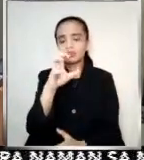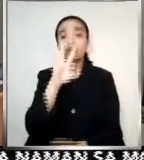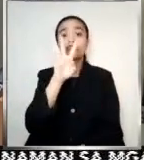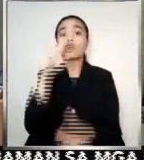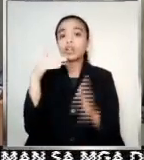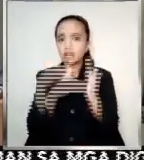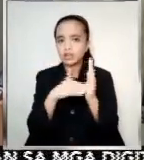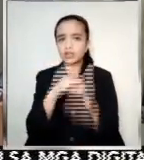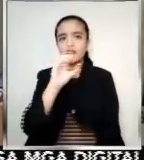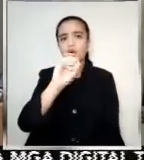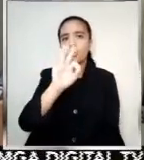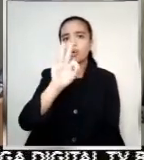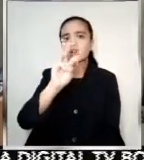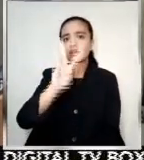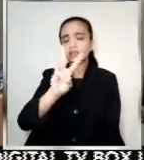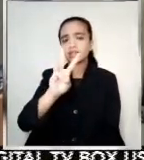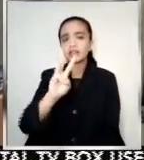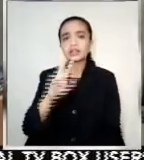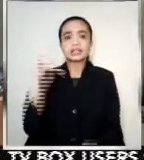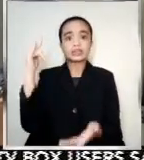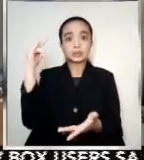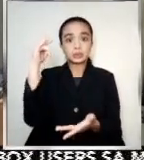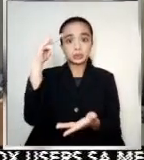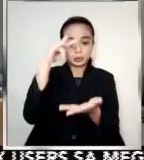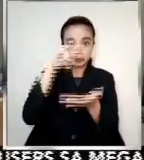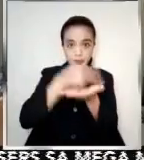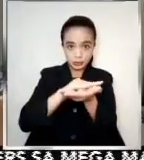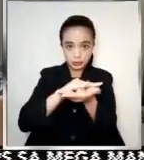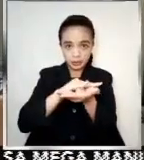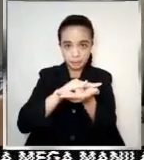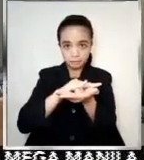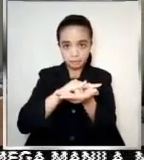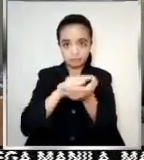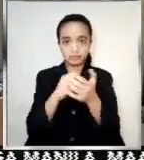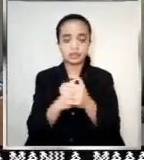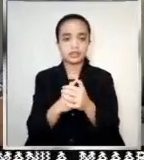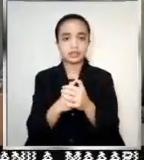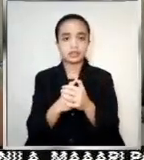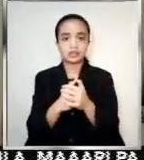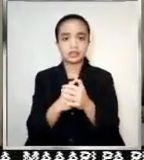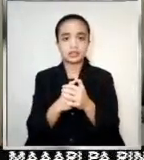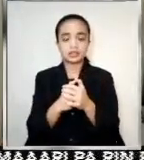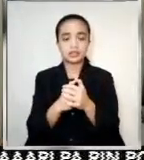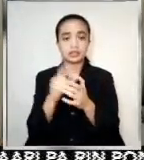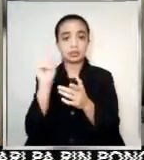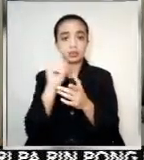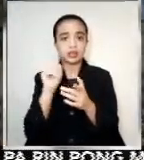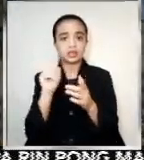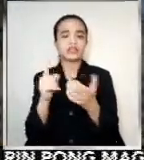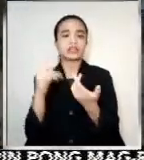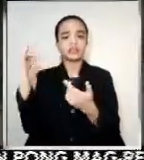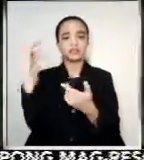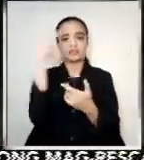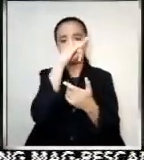ang palipad or nakauwi na sa mga tinatawag na mercy flights.